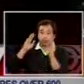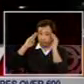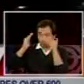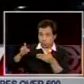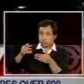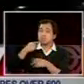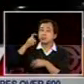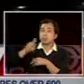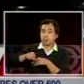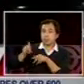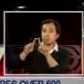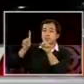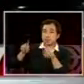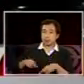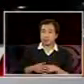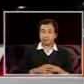Pasensya na ho kayo, no? Dahil